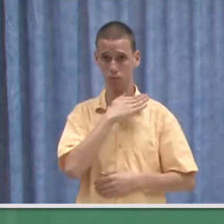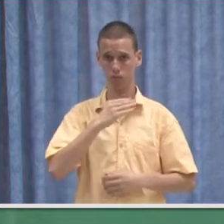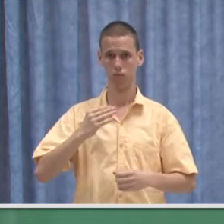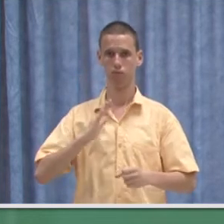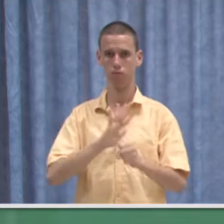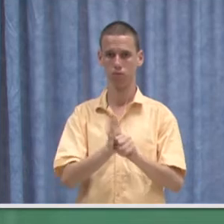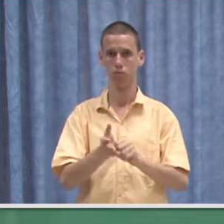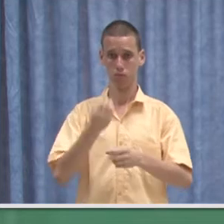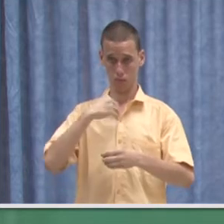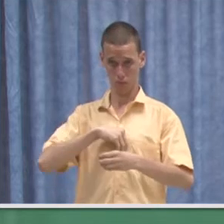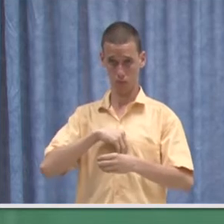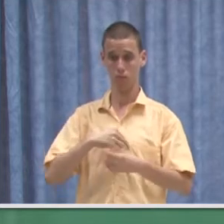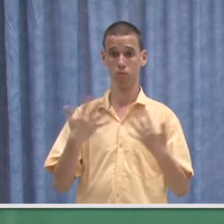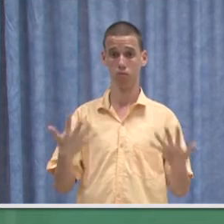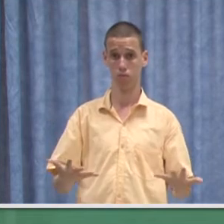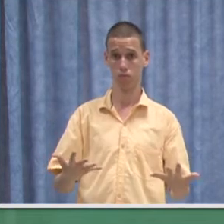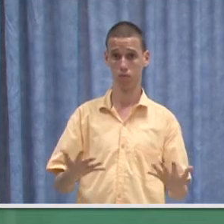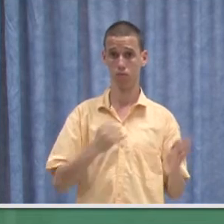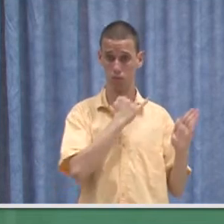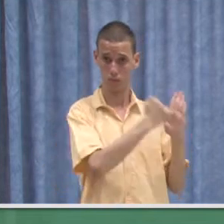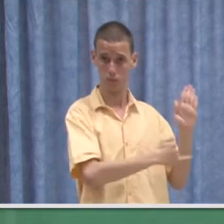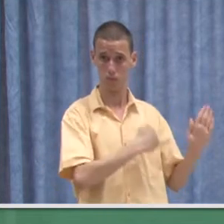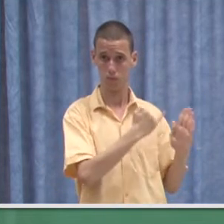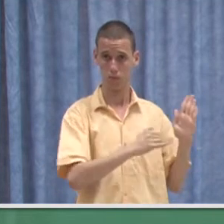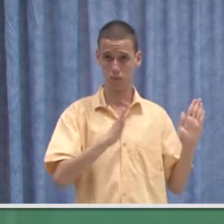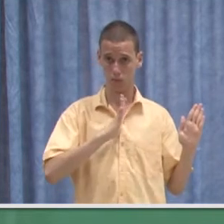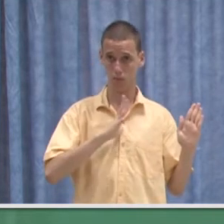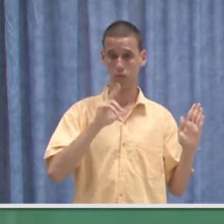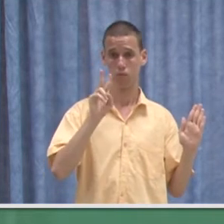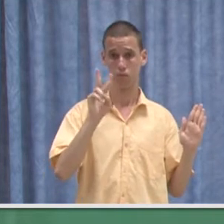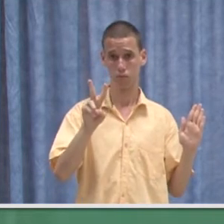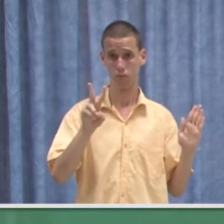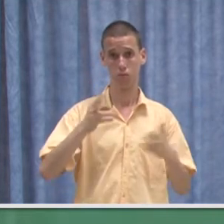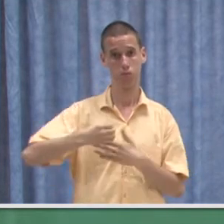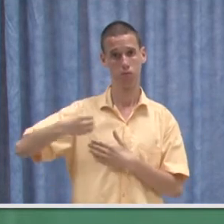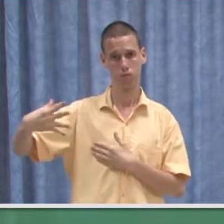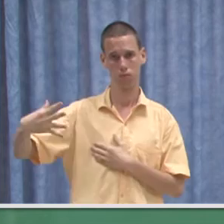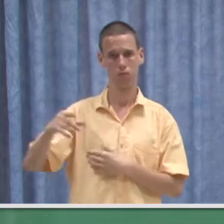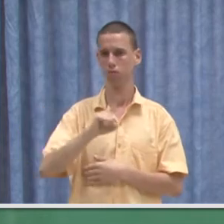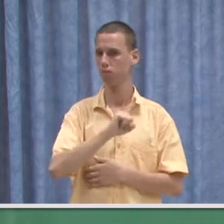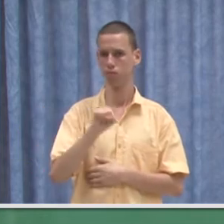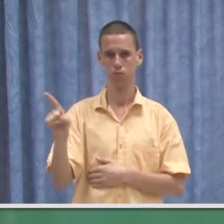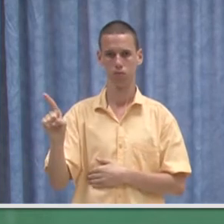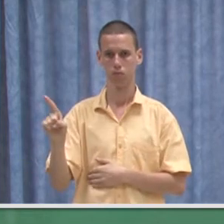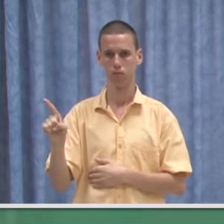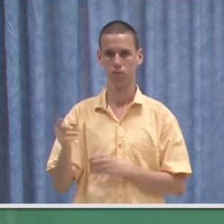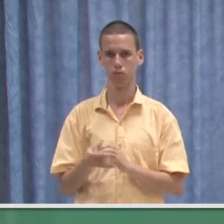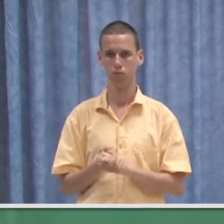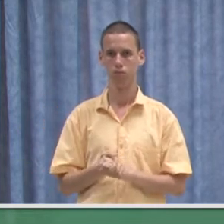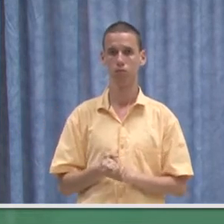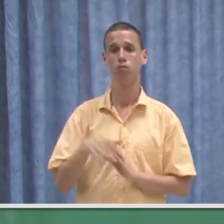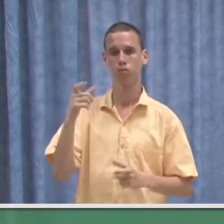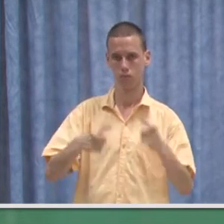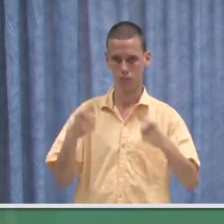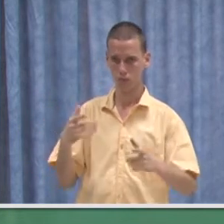Donc, si nous connaissons ça, des cas, il n'y a pas de cases community transmission, il y a des cases importées. Alors,